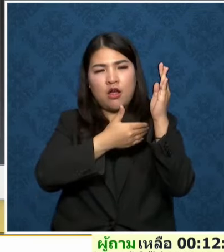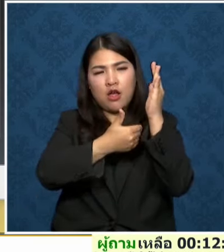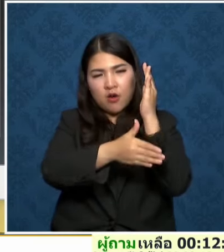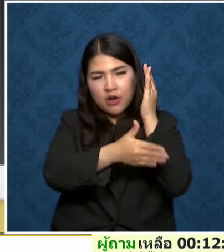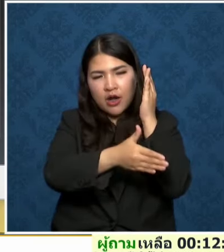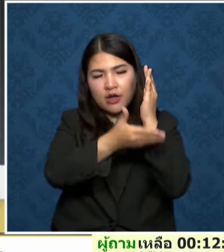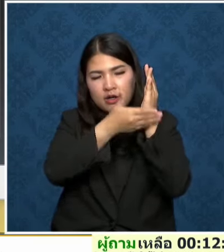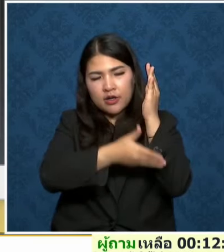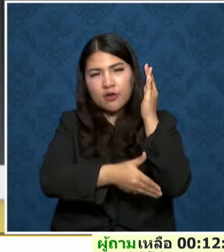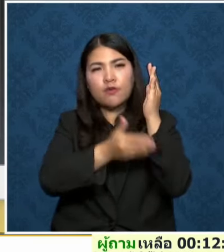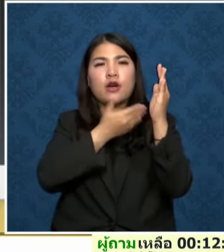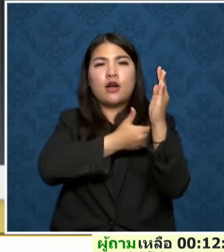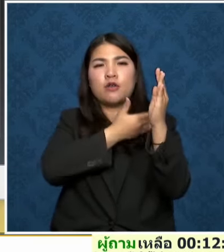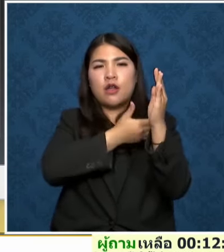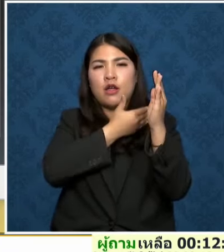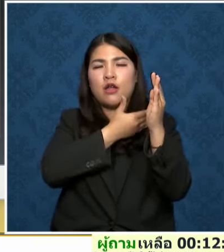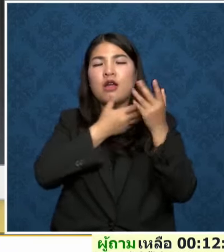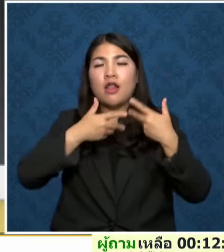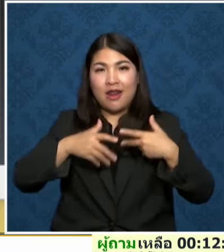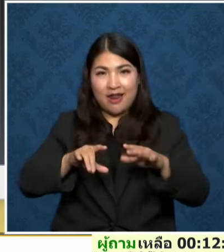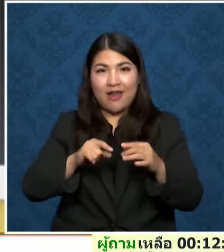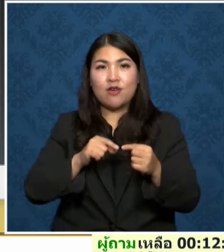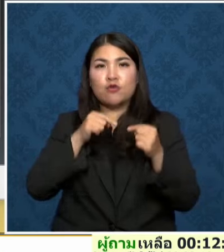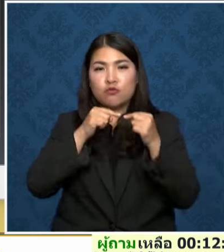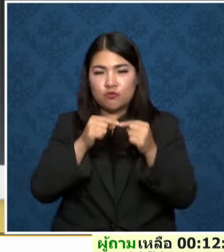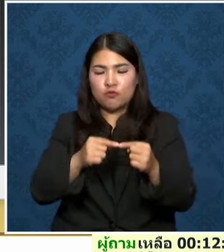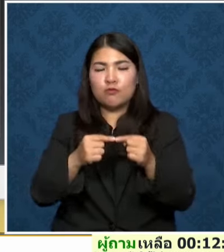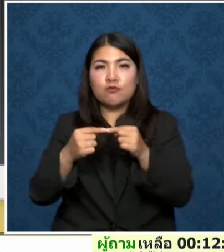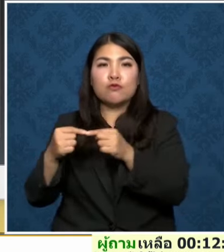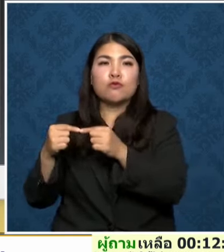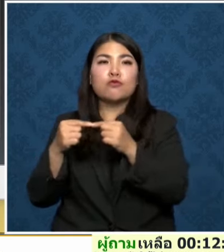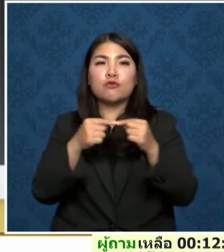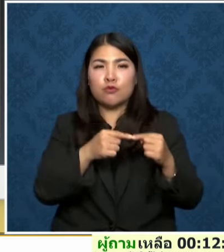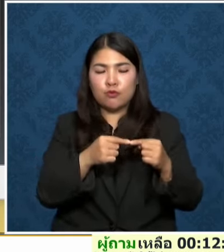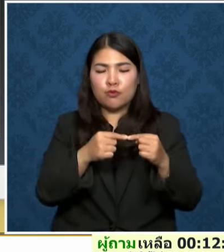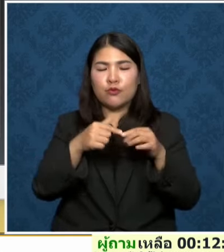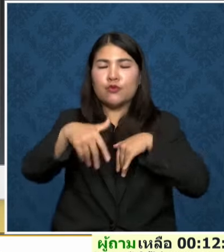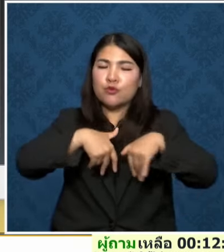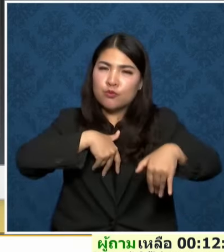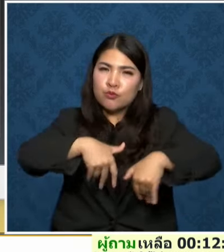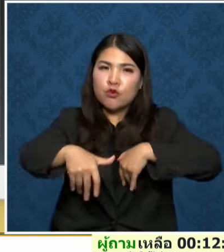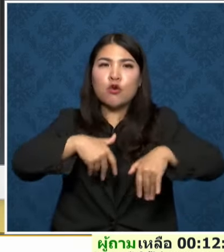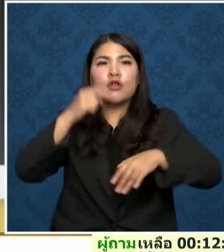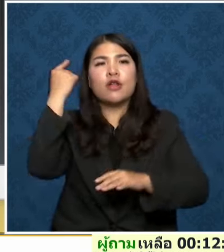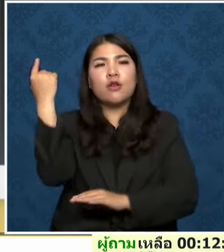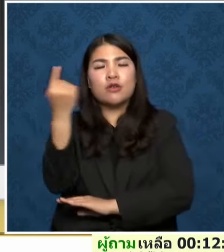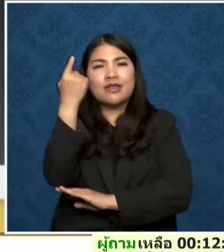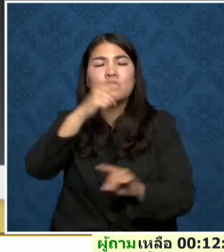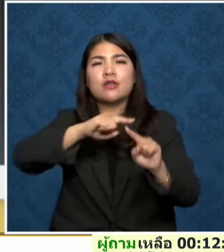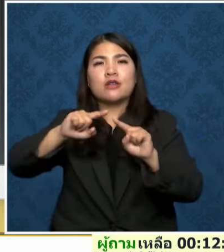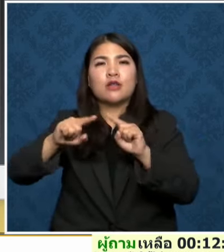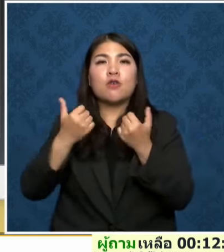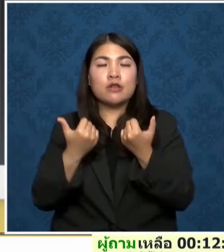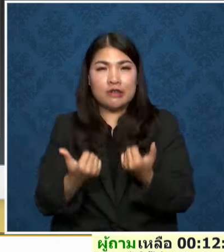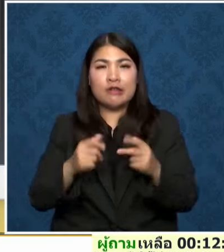ฟังทะเลอัดามันและเชื่อมเข้าสู่แลงชุมชนรวมทางแงทองเที่ยวตัๆกระ σวงคมDC อยู่ใระหว่างก